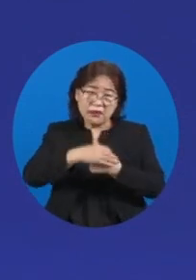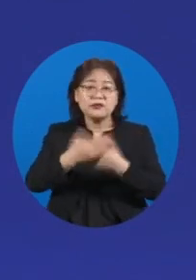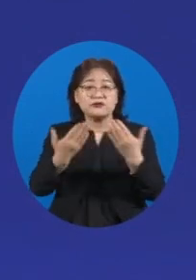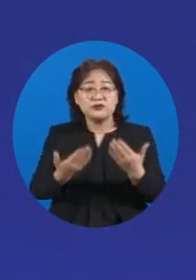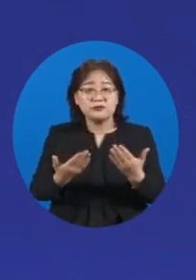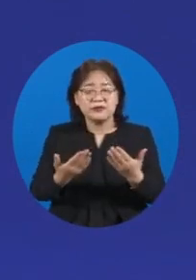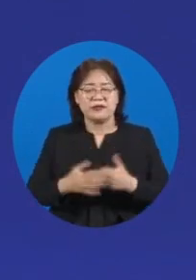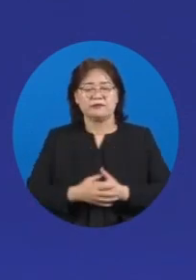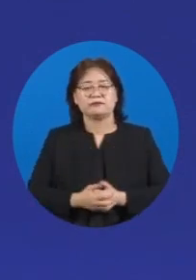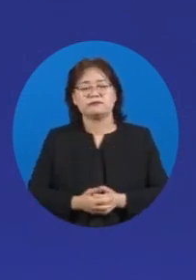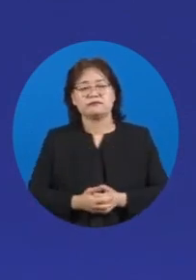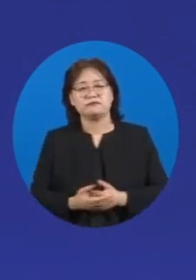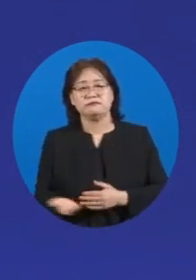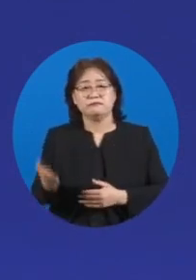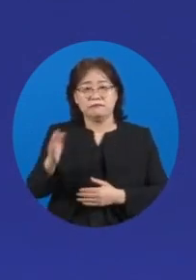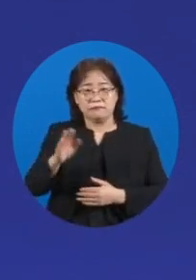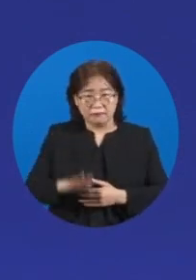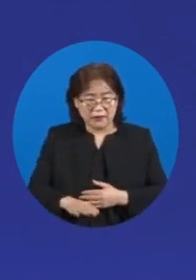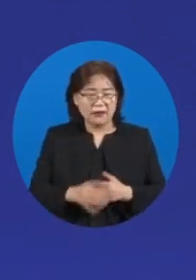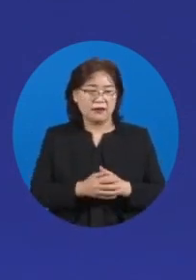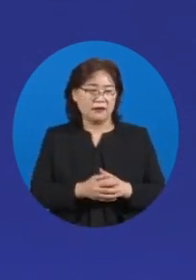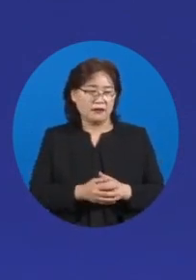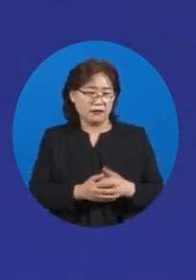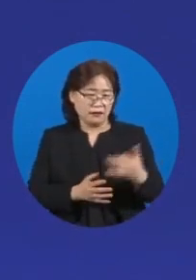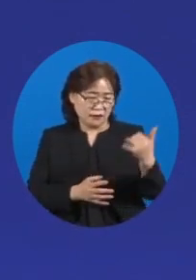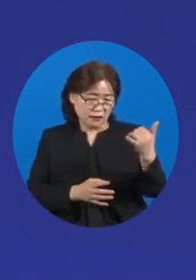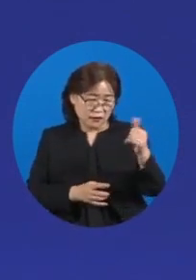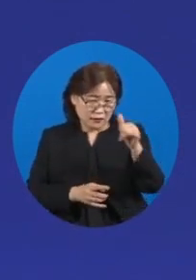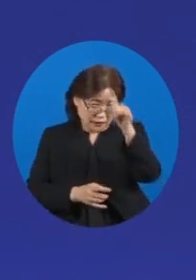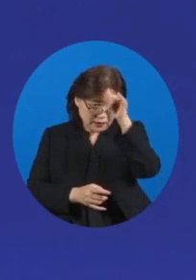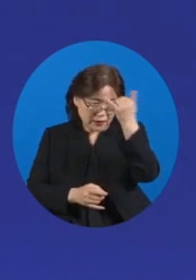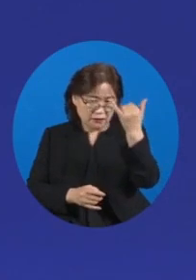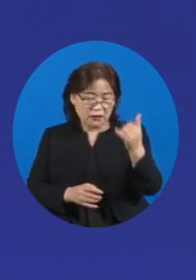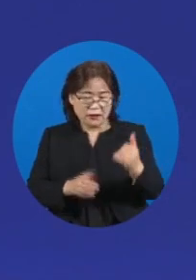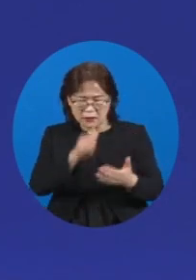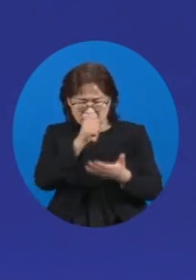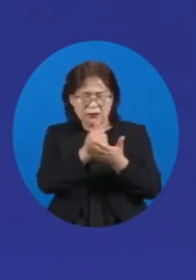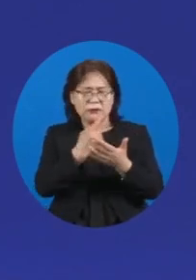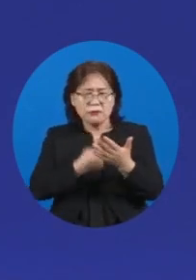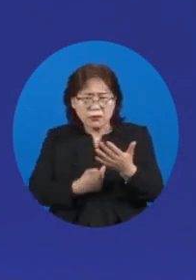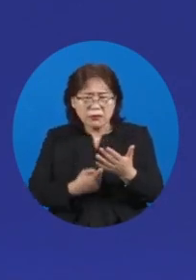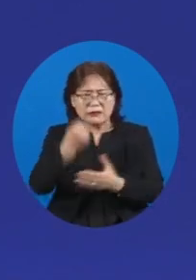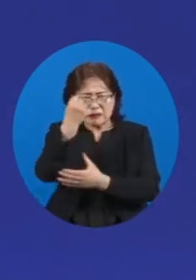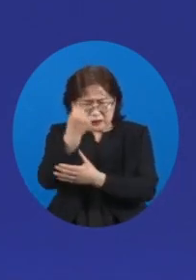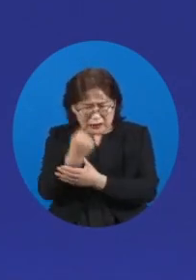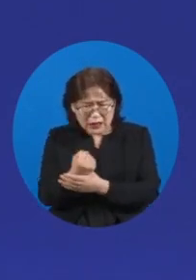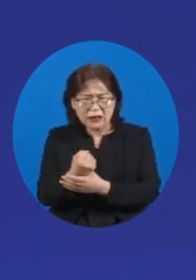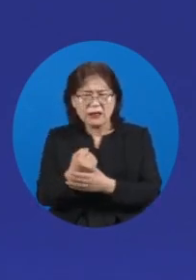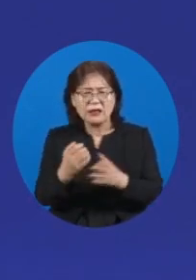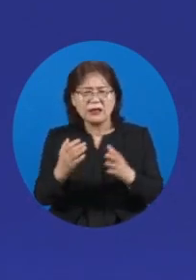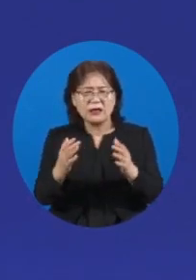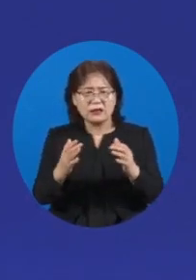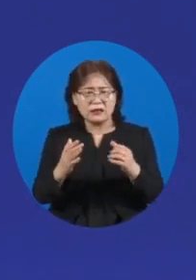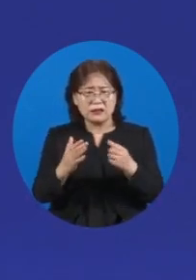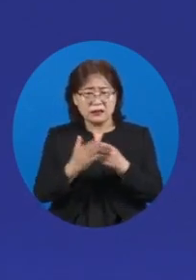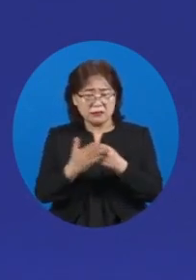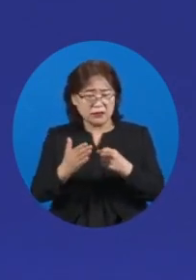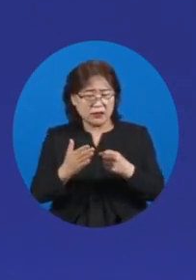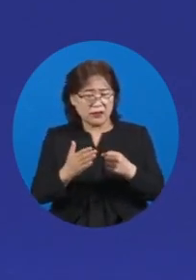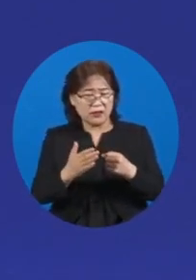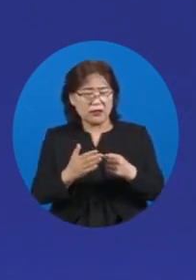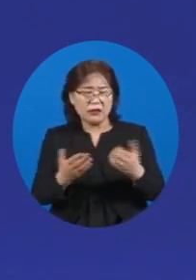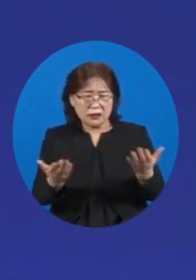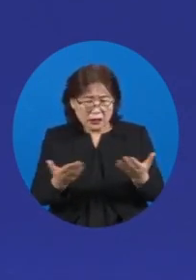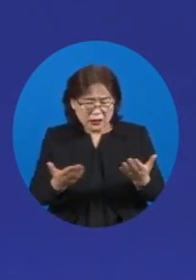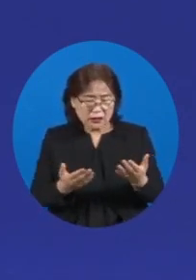그런데 아담과 하와가 범죄하여 타락한 으로 말미암아 이제 노동 간이 바뀐